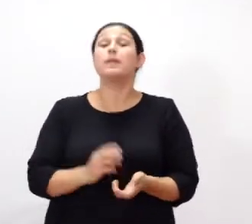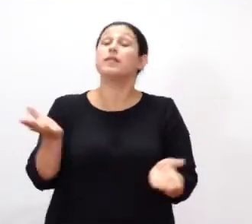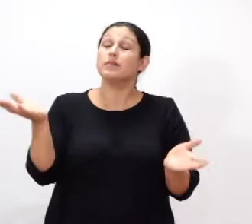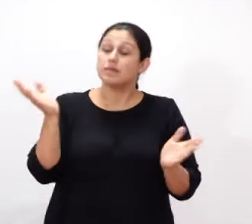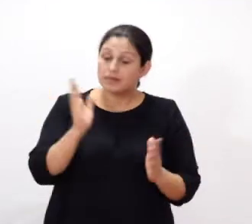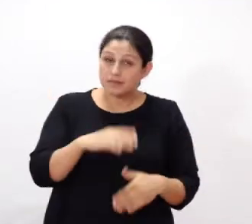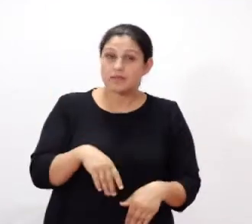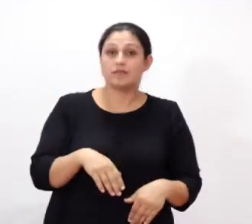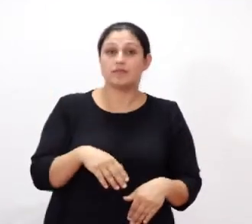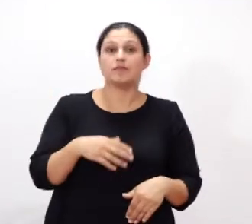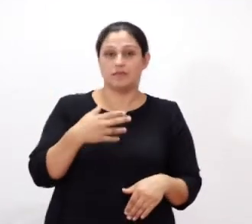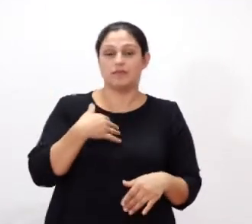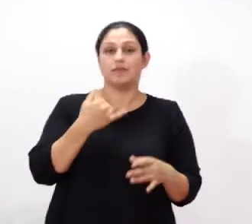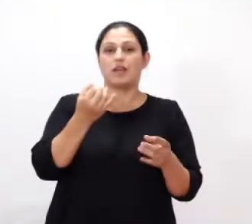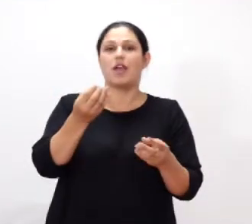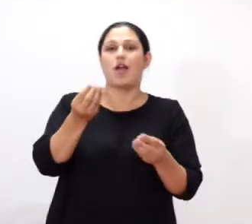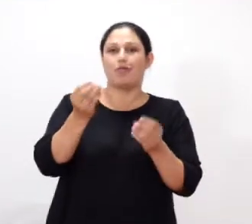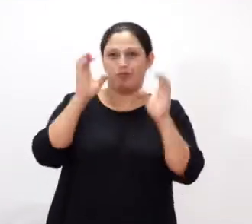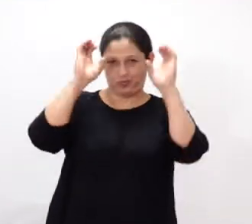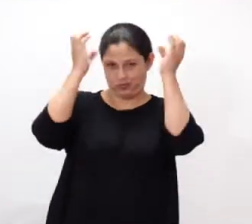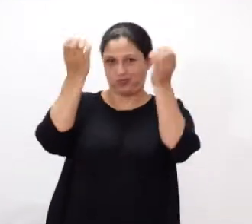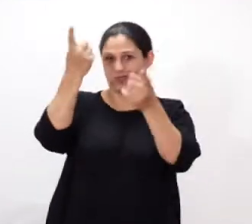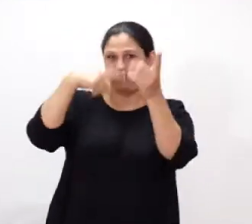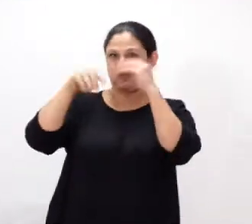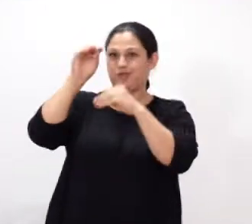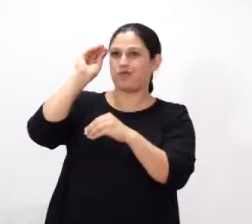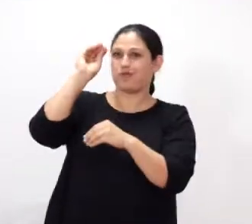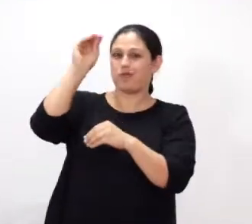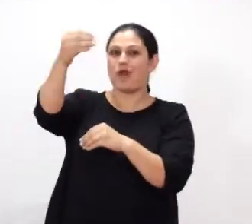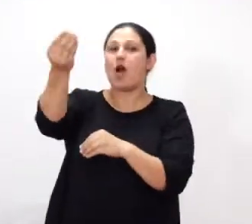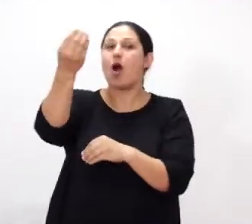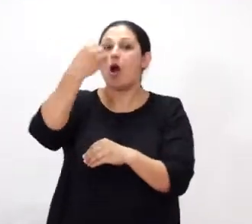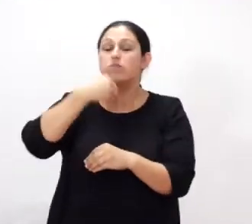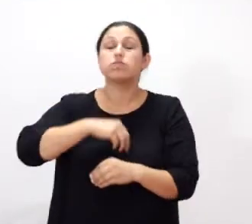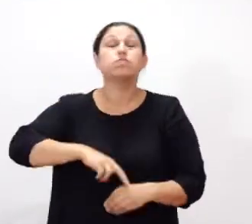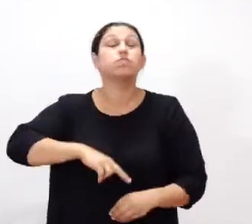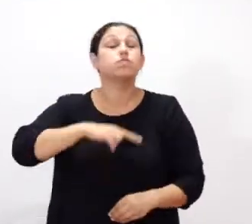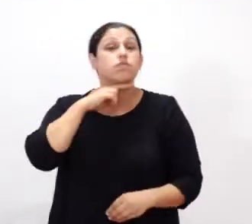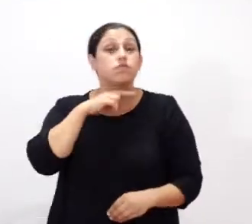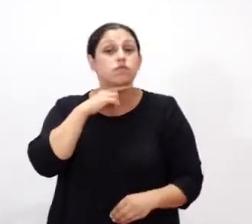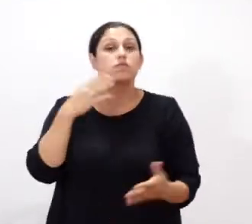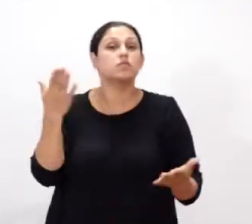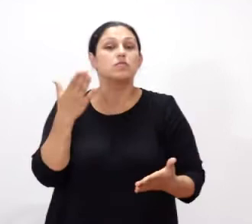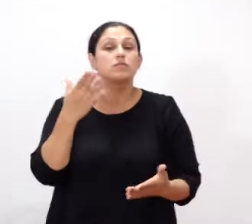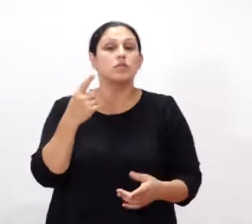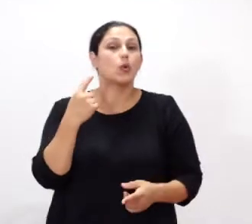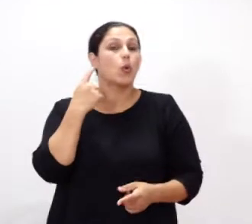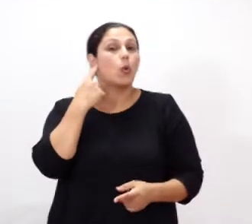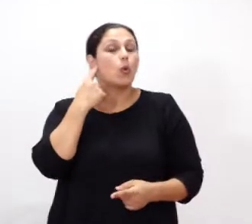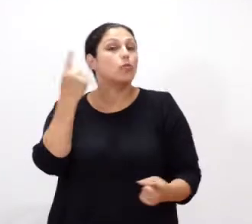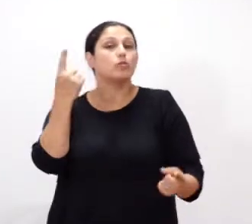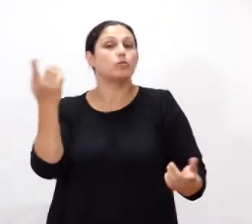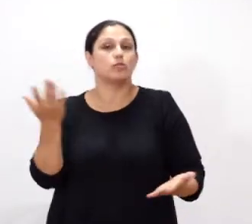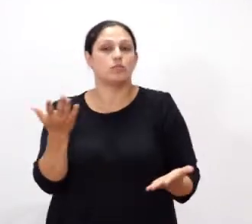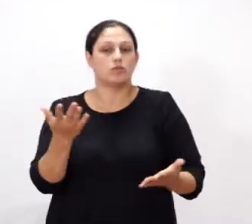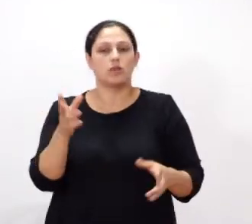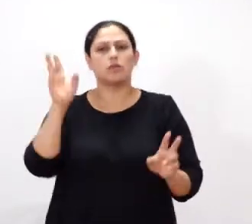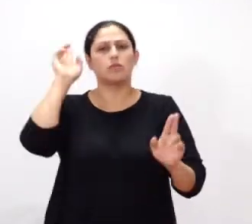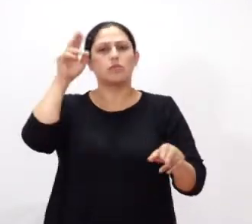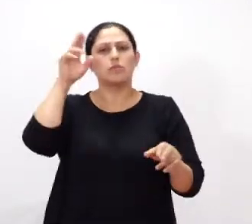بیایید حالا به هر خوراک میخورونیم و با دقت گوش میکنیم که چی صدا میبرورد مایلش